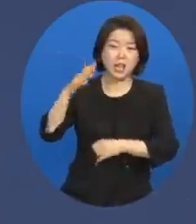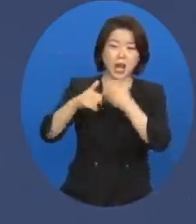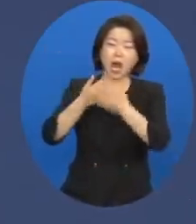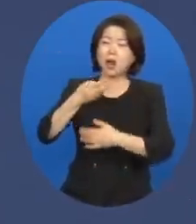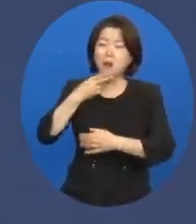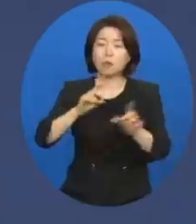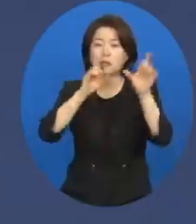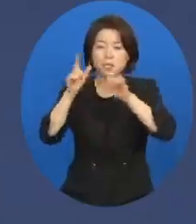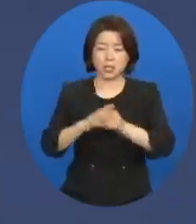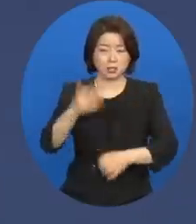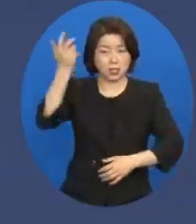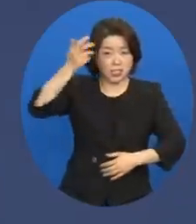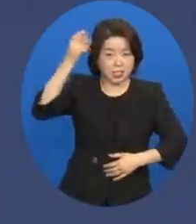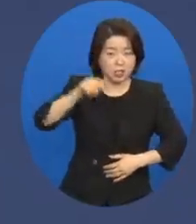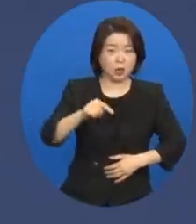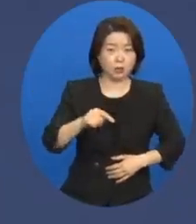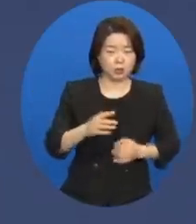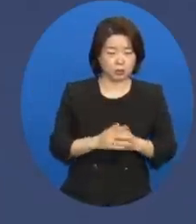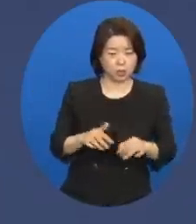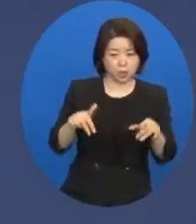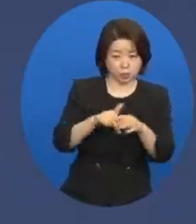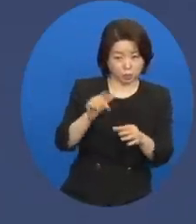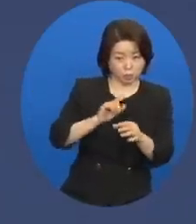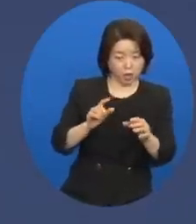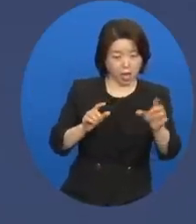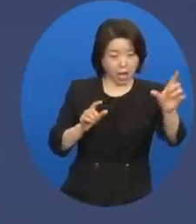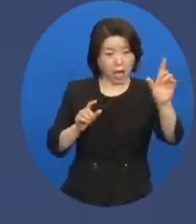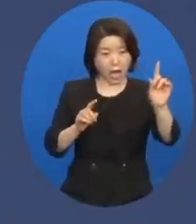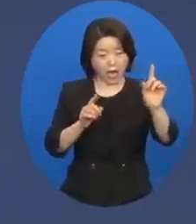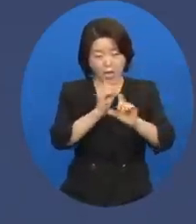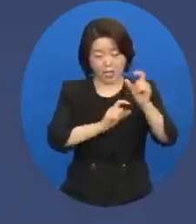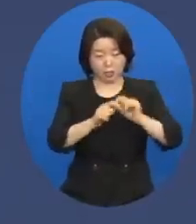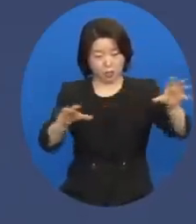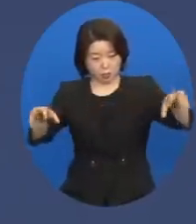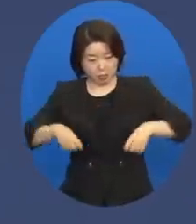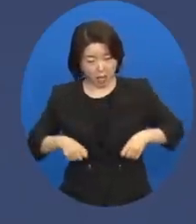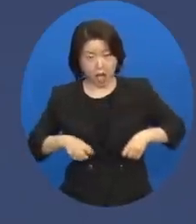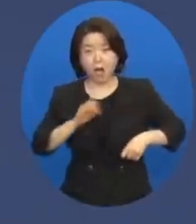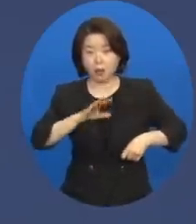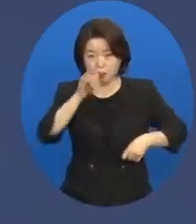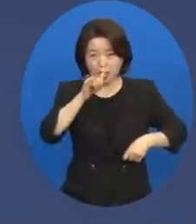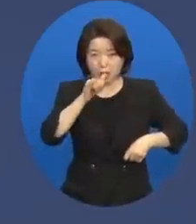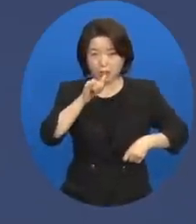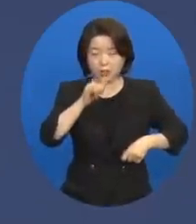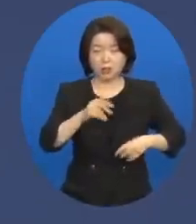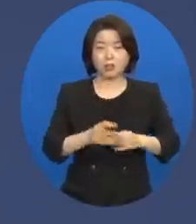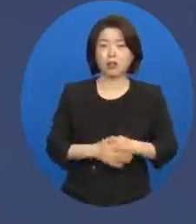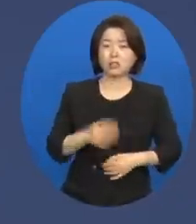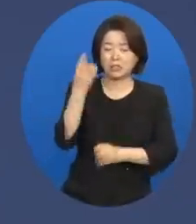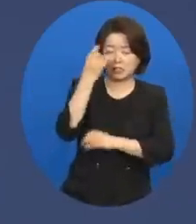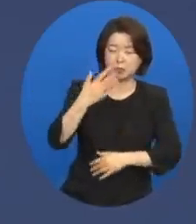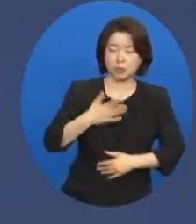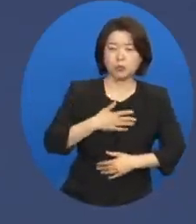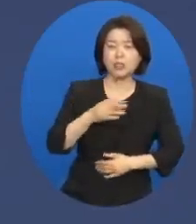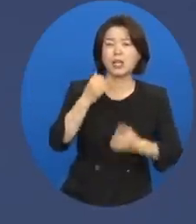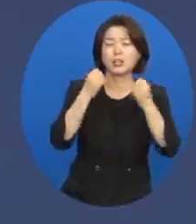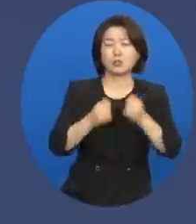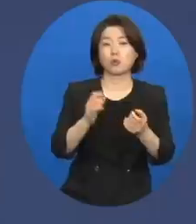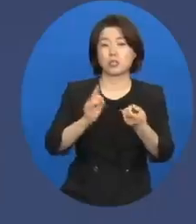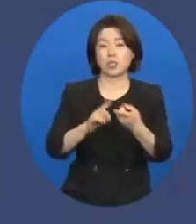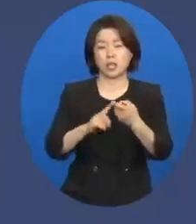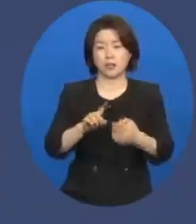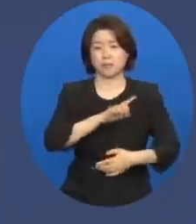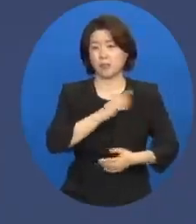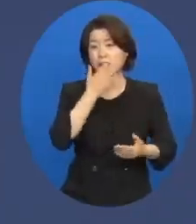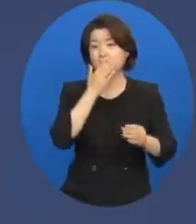그걸 영적으로라는 종교 하나 더 가진 정도로 생각을 하지 이걸 근본적으로 내 존재에 대한 가장